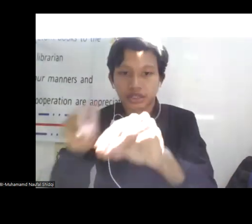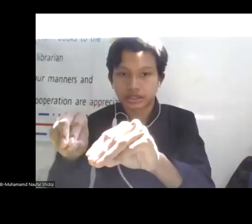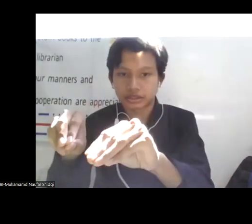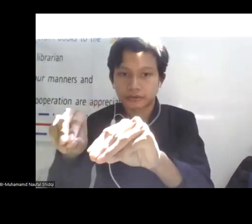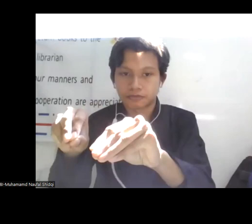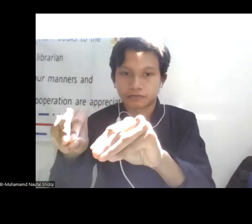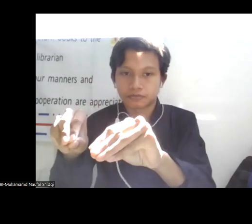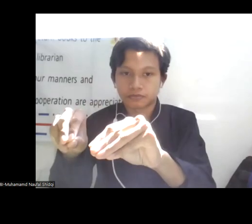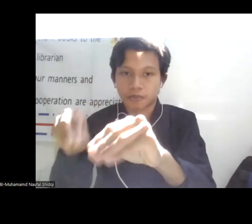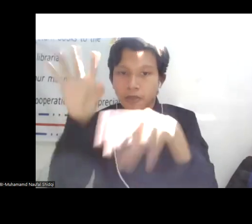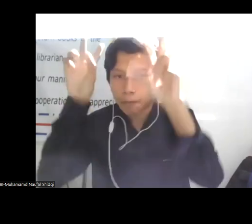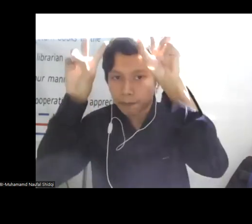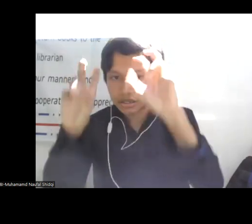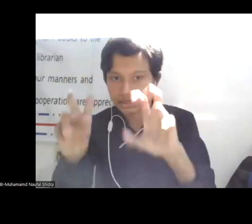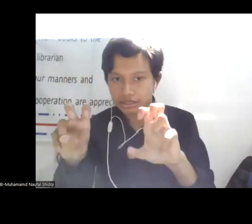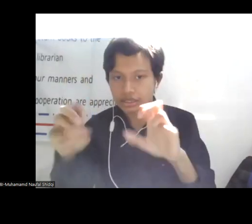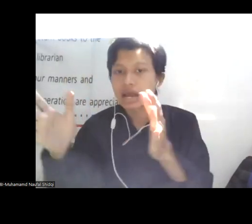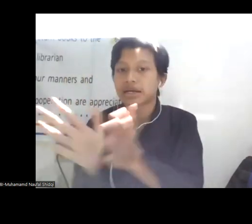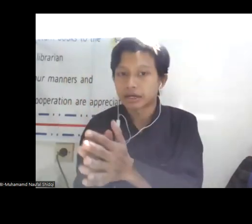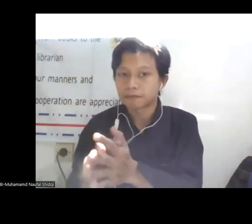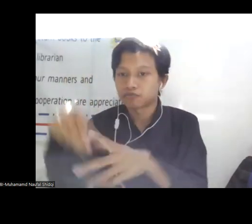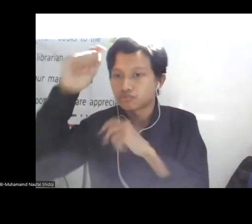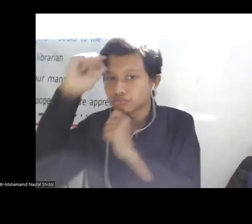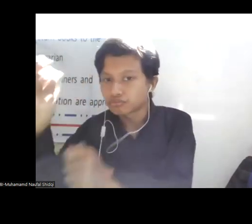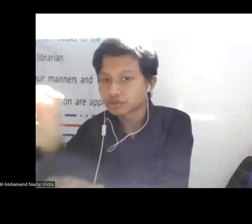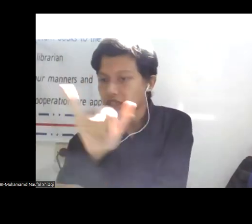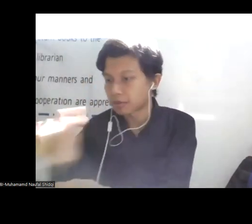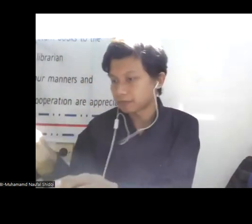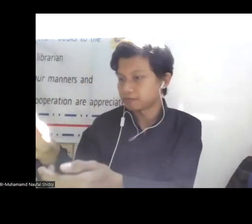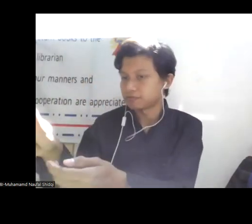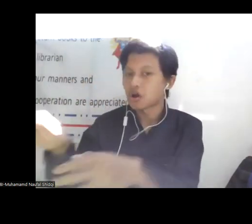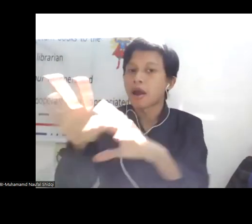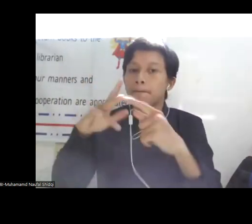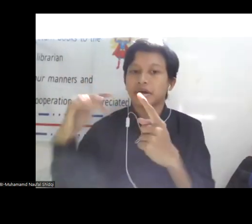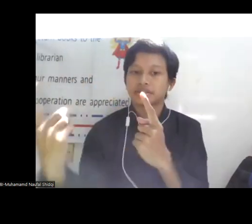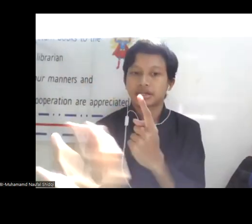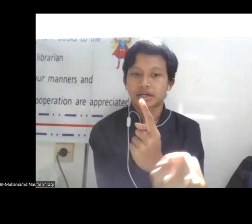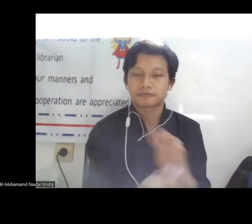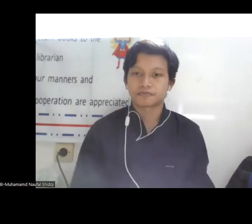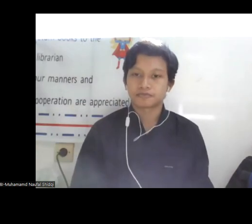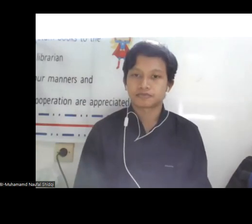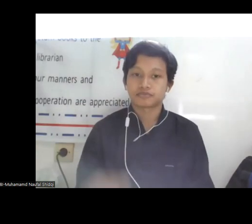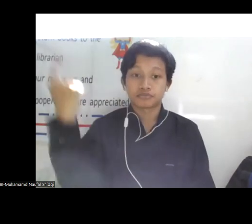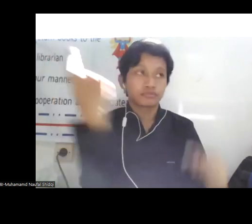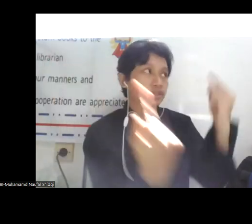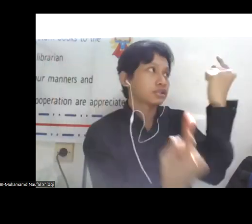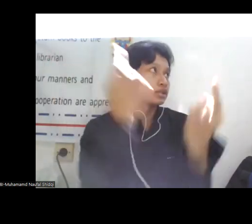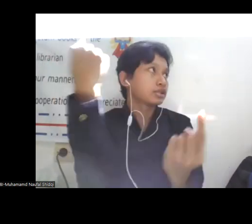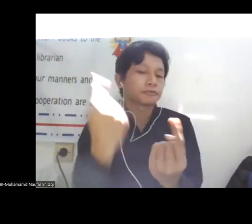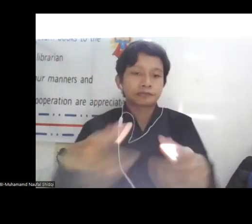penelitian dan pengabdian masyarakat Bapak Ibu dan saudara-saudara sekalian yang berbahagia